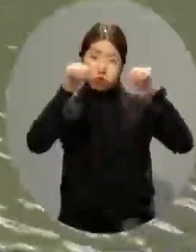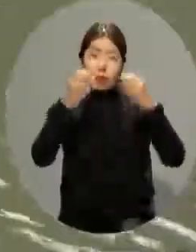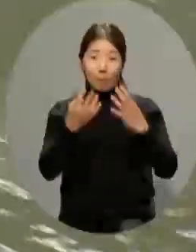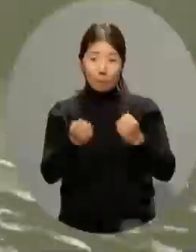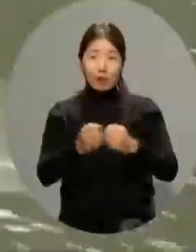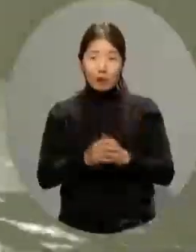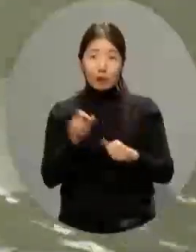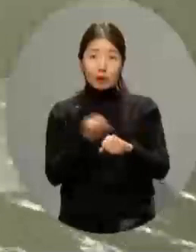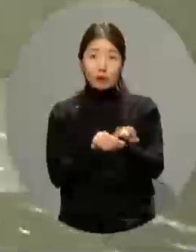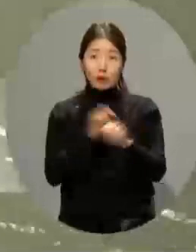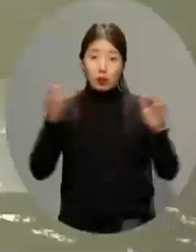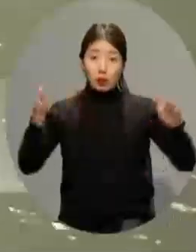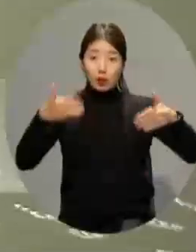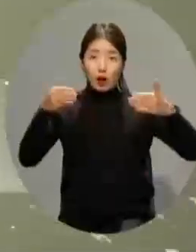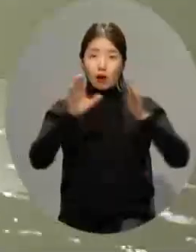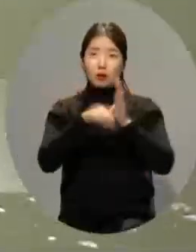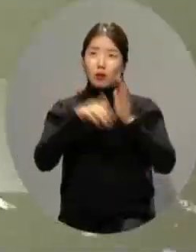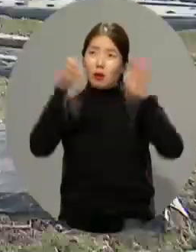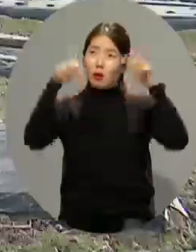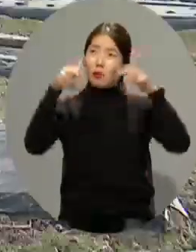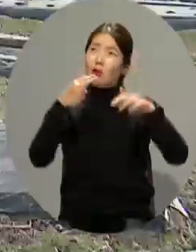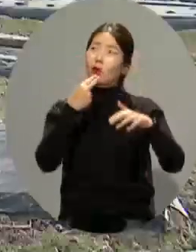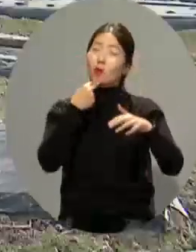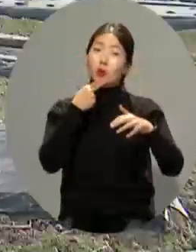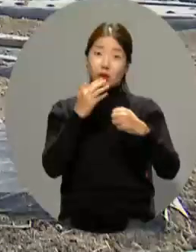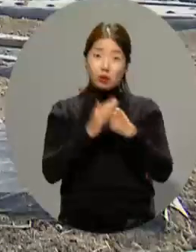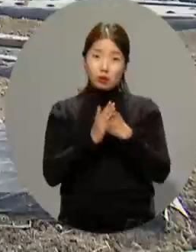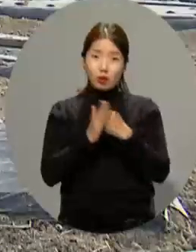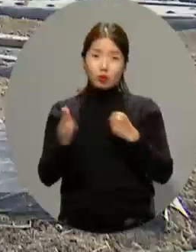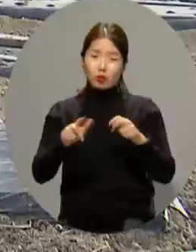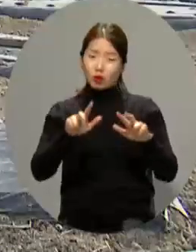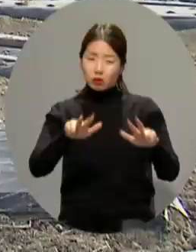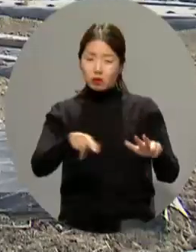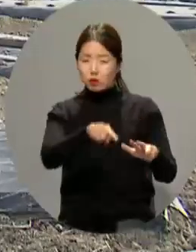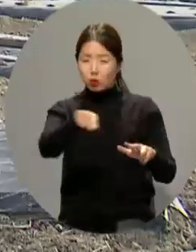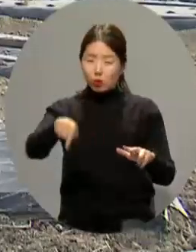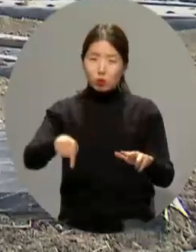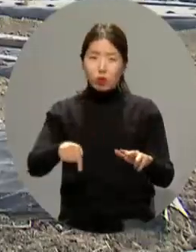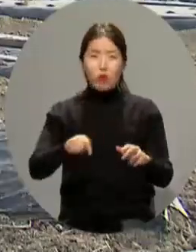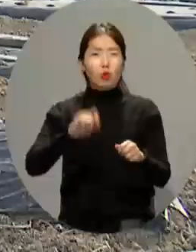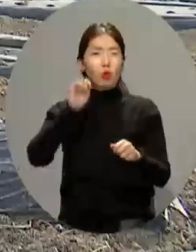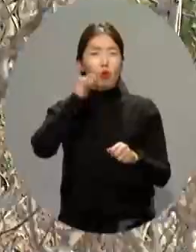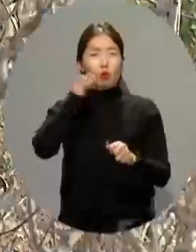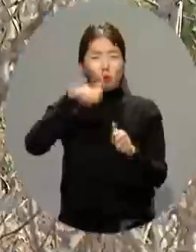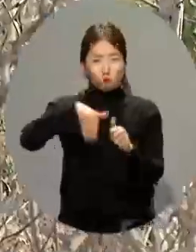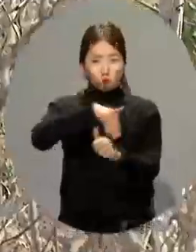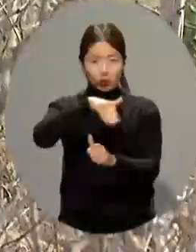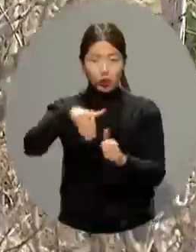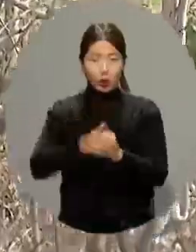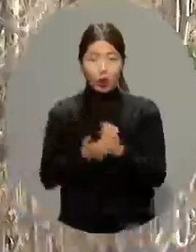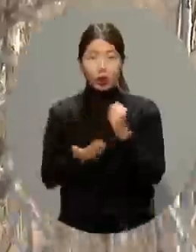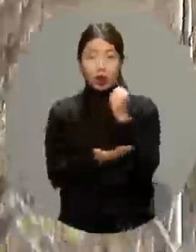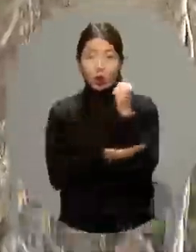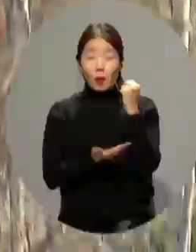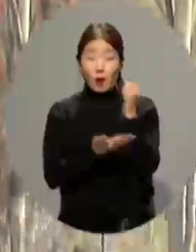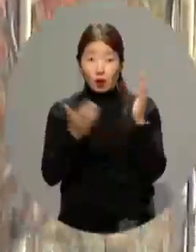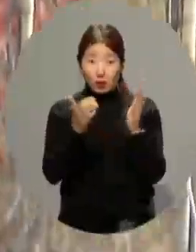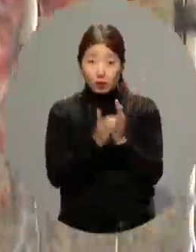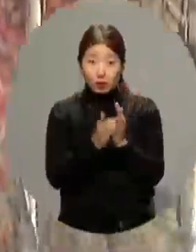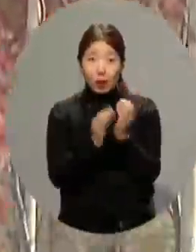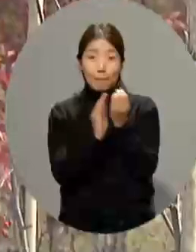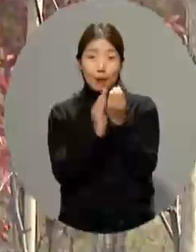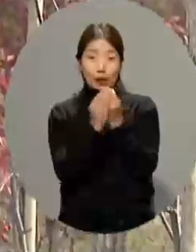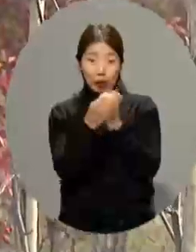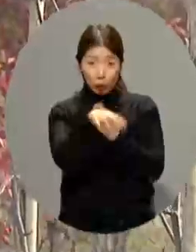때문인데 특히 가을 들어 비 소식이 끊기다시피 하면서 농가는 비상이 걸렸습니다 최근 수학을 끝낸 완주의 한